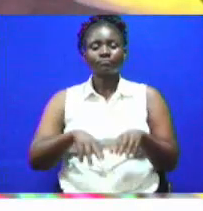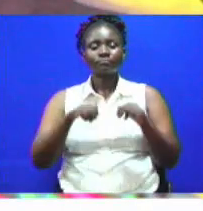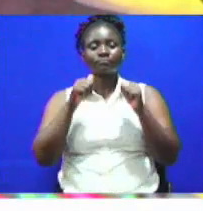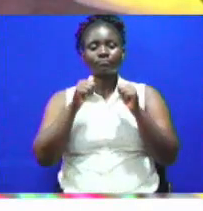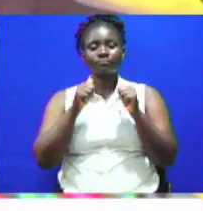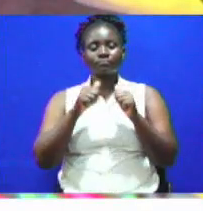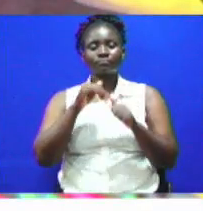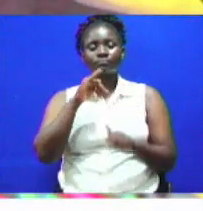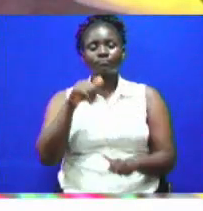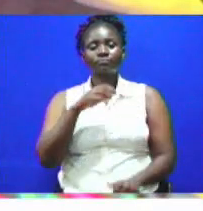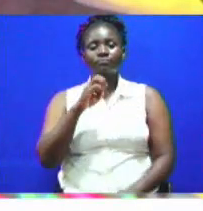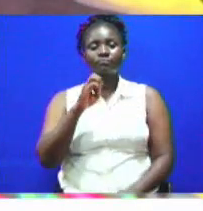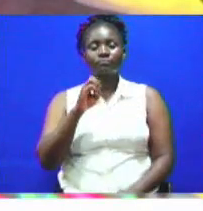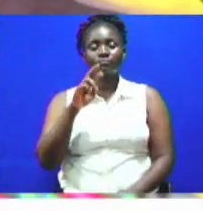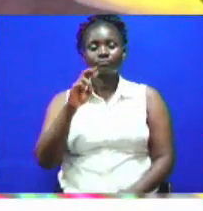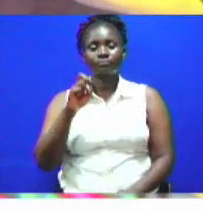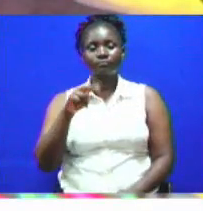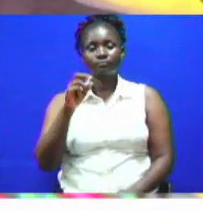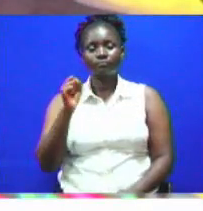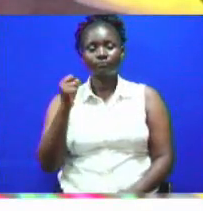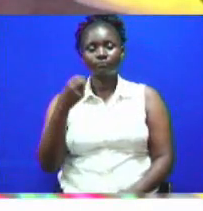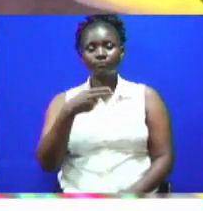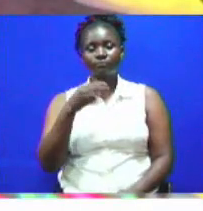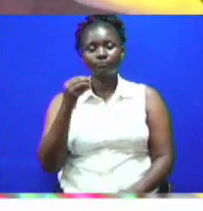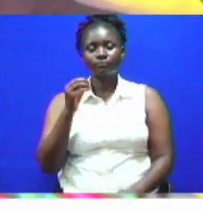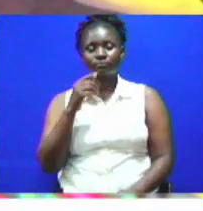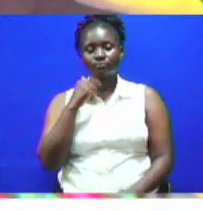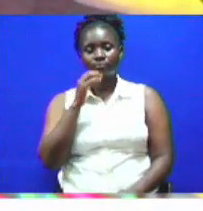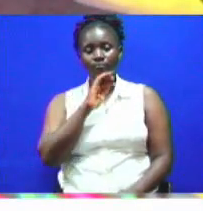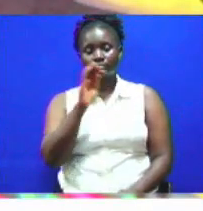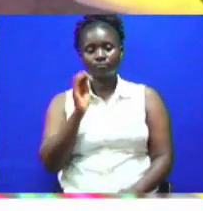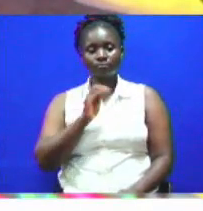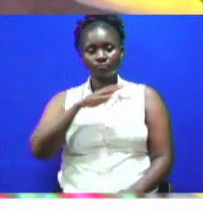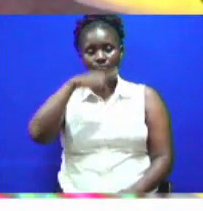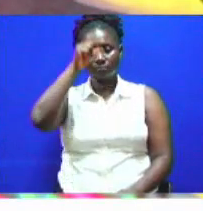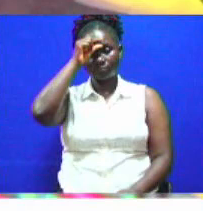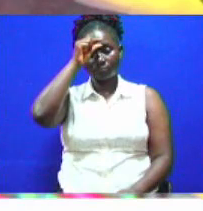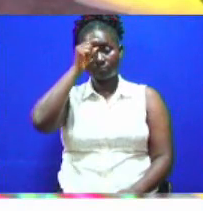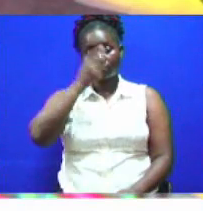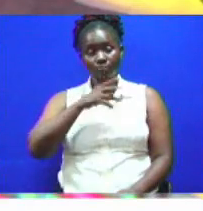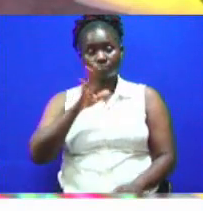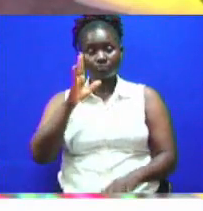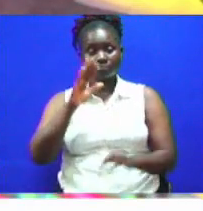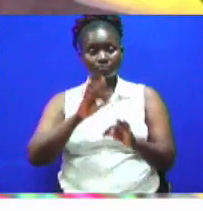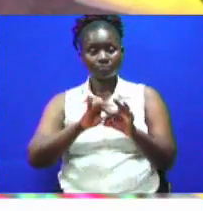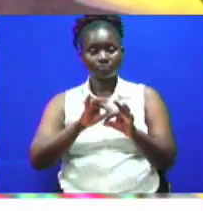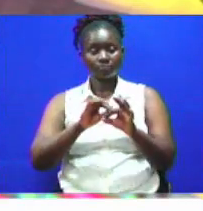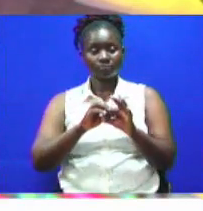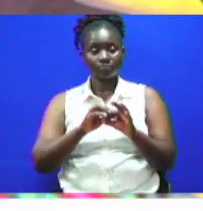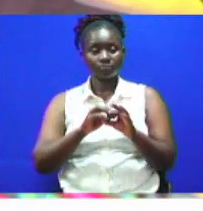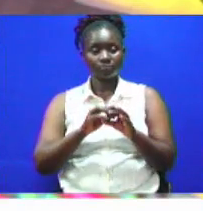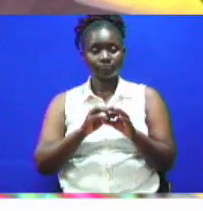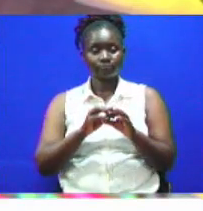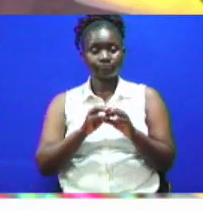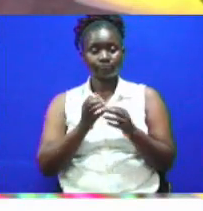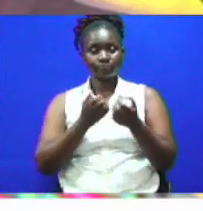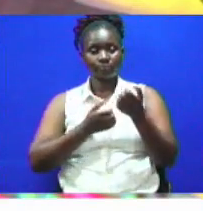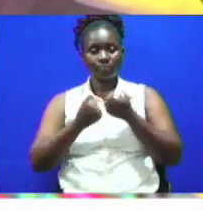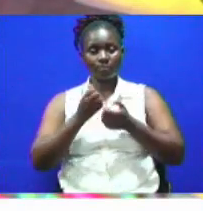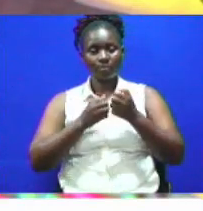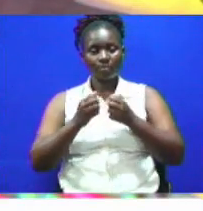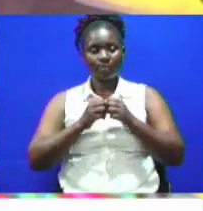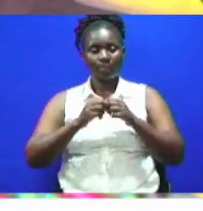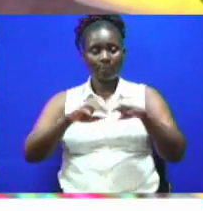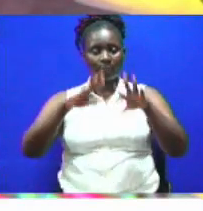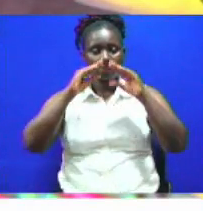Mumanya sentunde na nyarekobaga gweso kinakoboria eserekali nyarekoba ge komenta kubalika umubaro bwa borokia